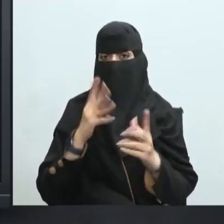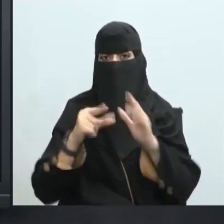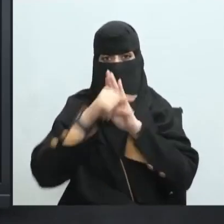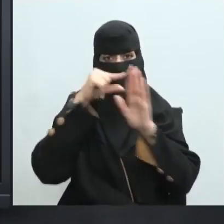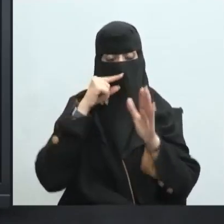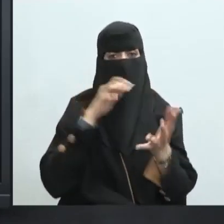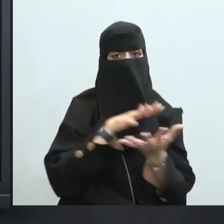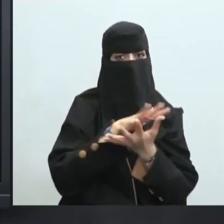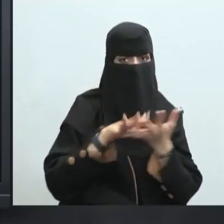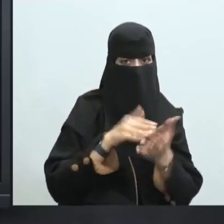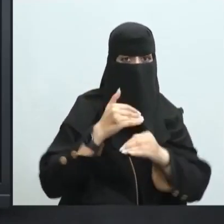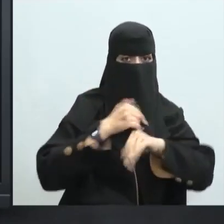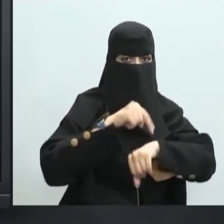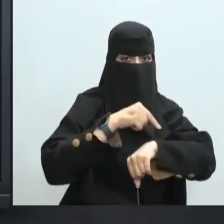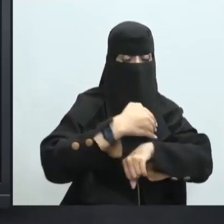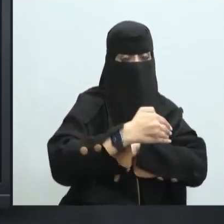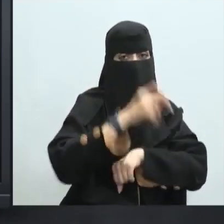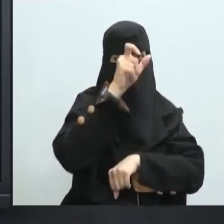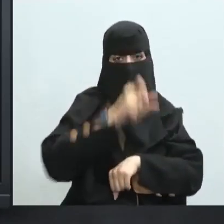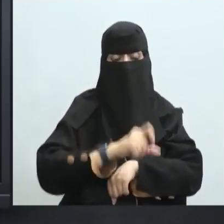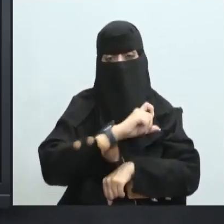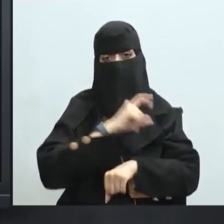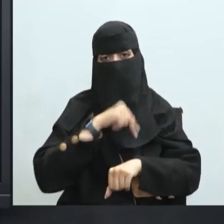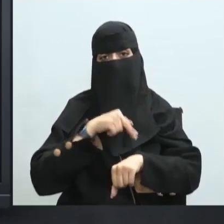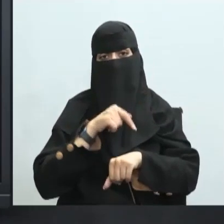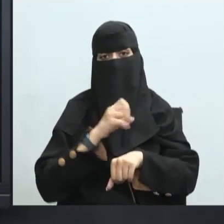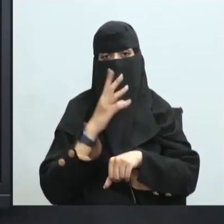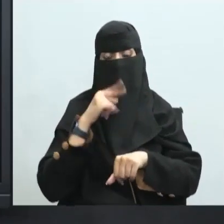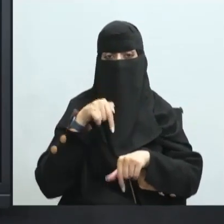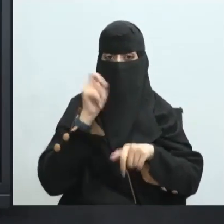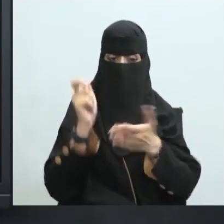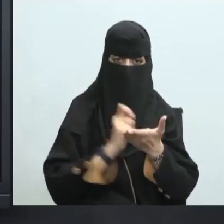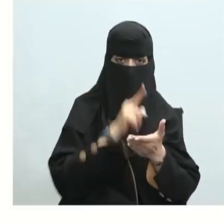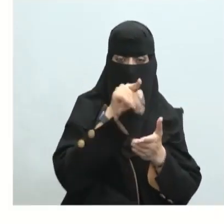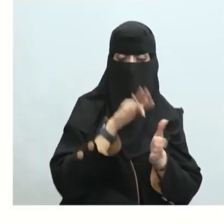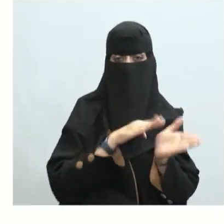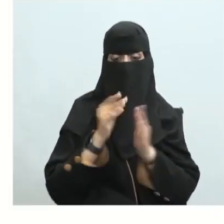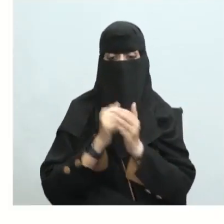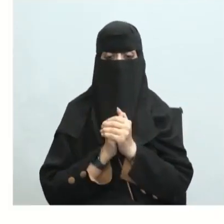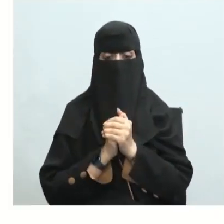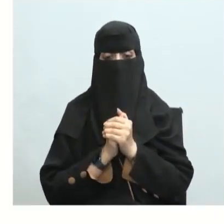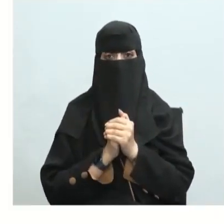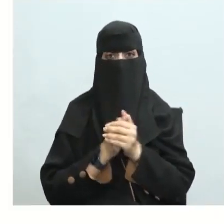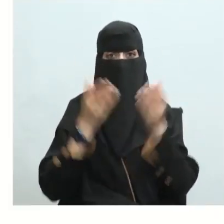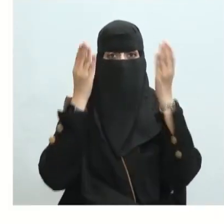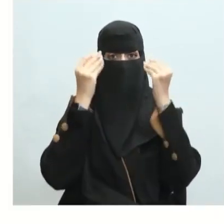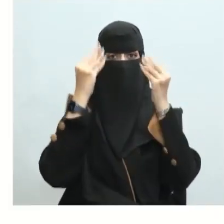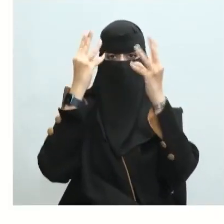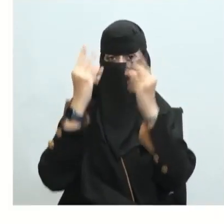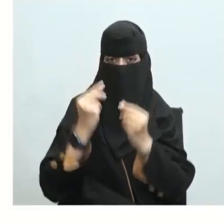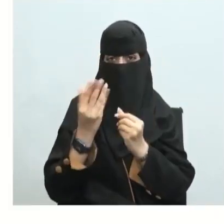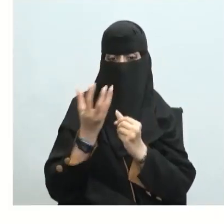الطلاب الصباح يكتب وابدا بالكتابه ومكانك ايضا تتعاون انت وزملائك في ذلك هنا معلومات